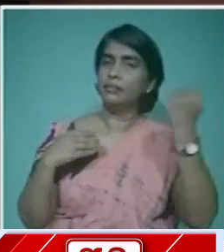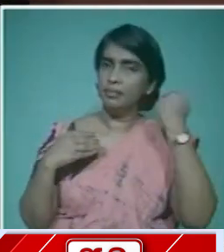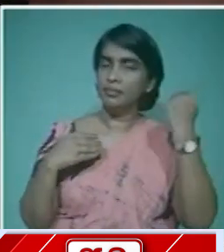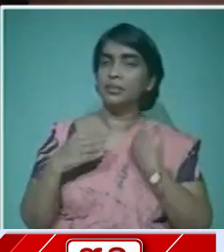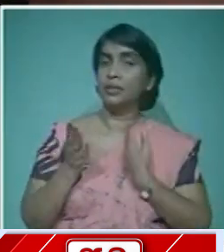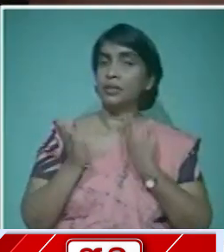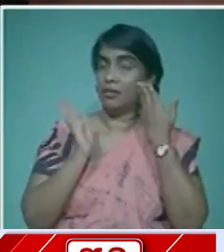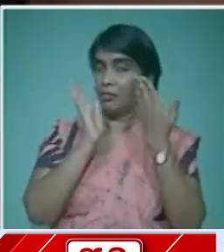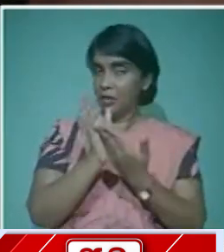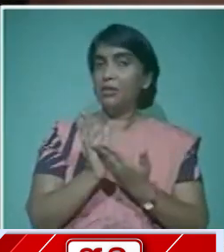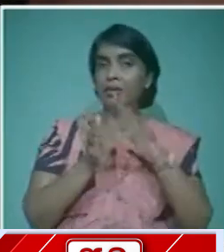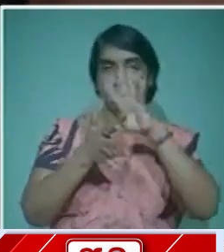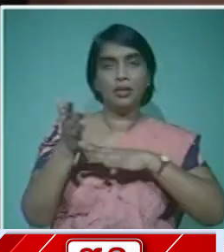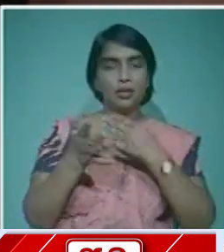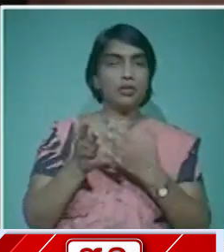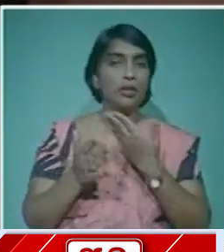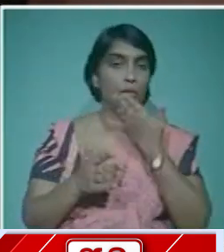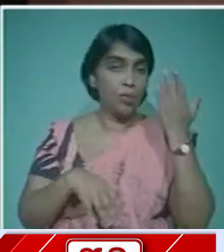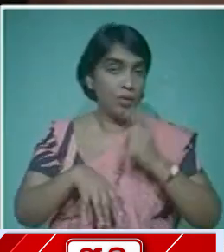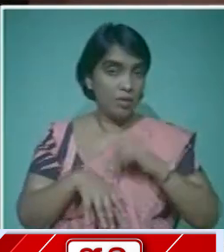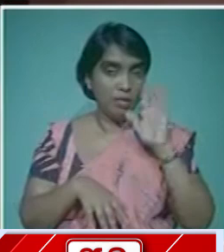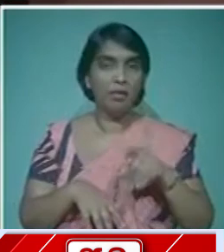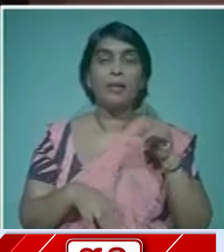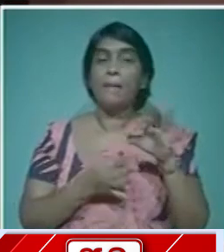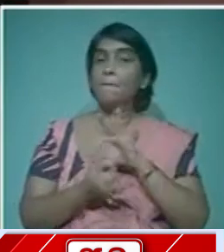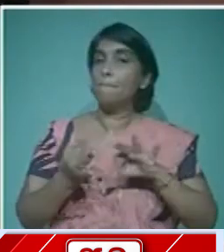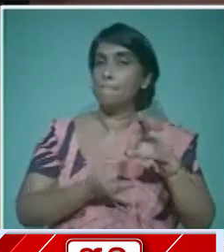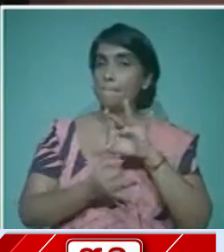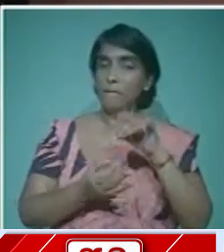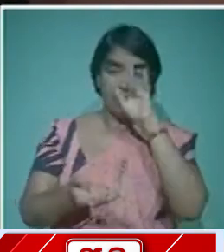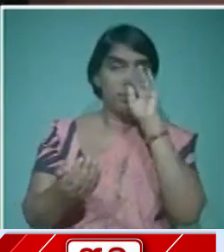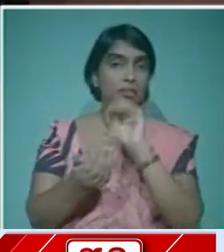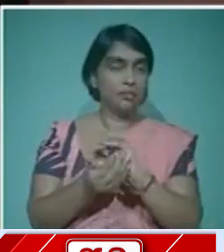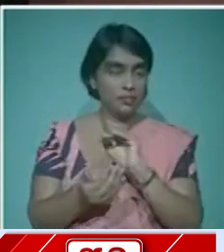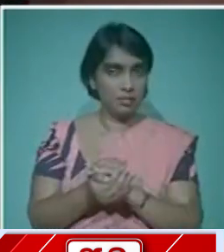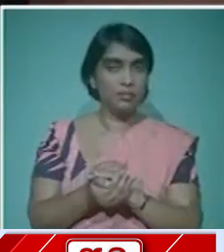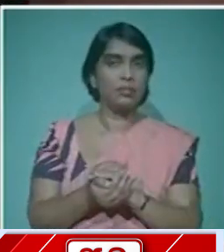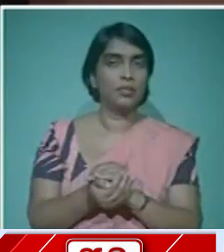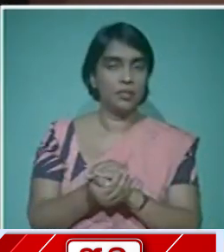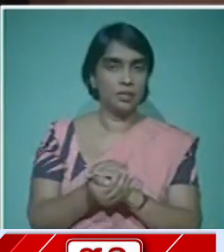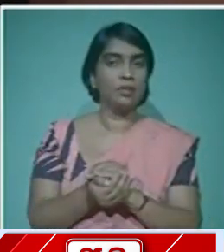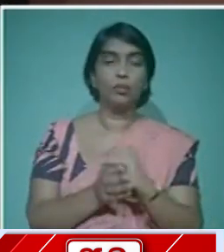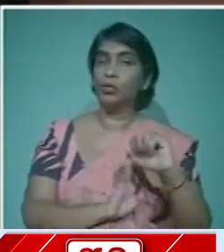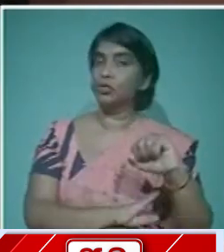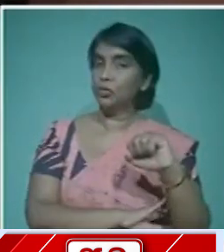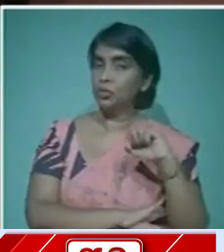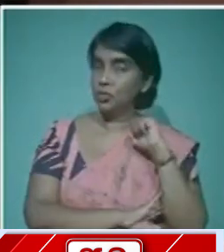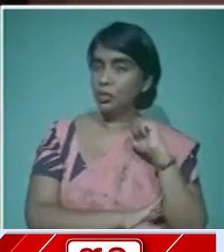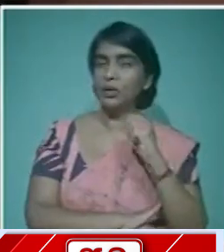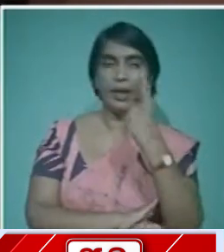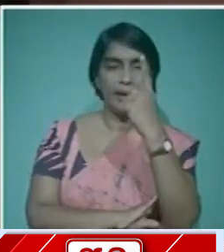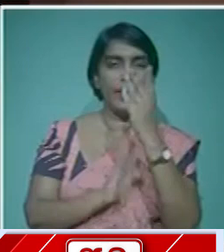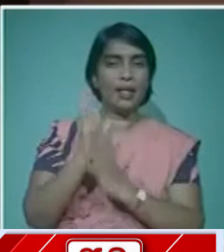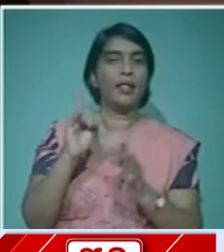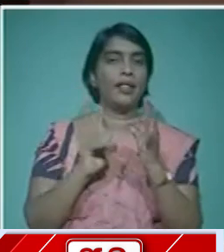ඉදිරිපත් කරපු අයවැය යෝජනා ගැන කරන්න අවස්ථාව සැලසුනේ ප්‍රජාතන්ත්‍රවාදය ආරක්ෂා කරන්න ශක්තිමත් එක